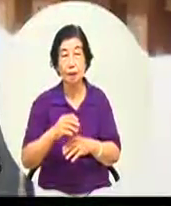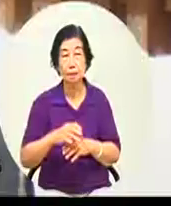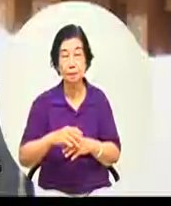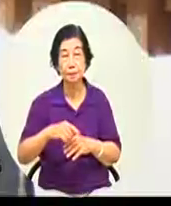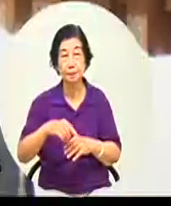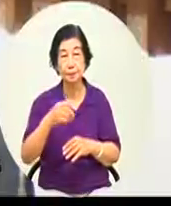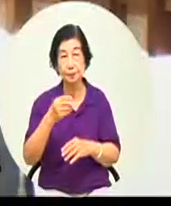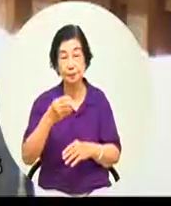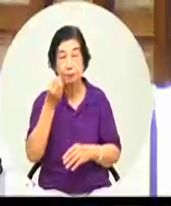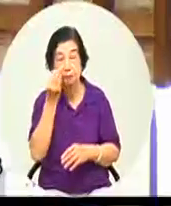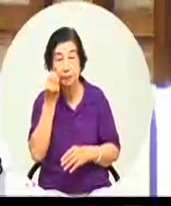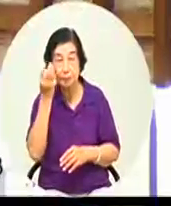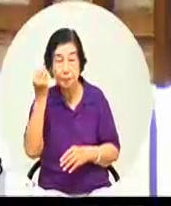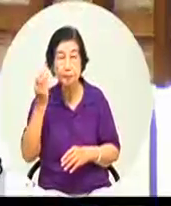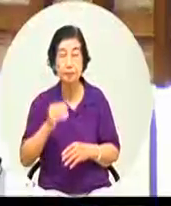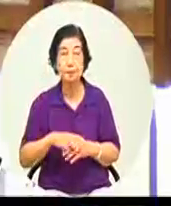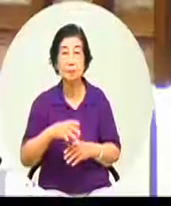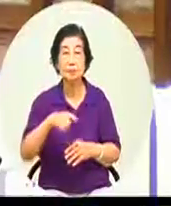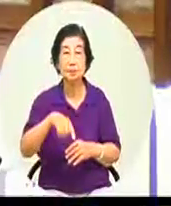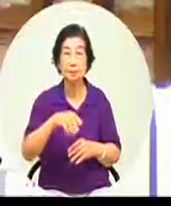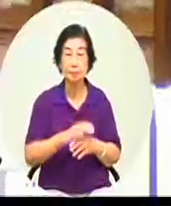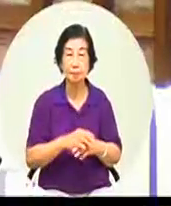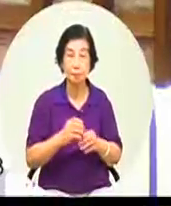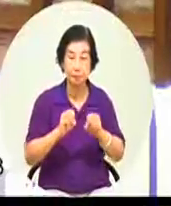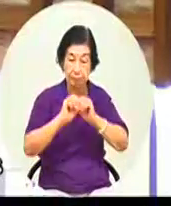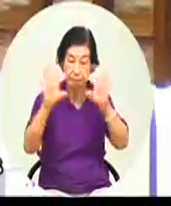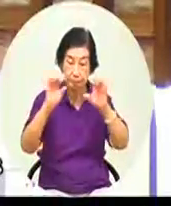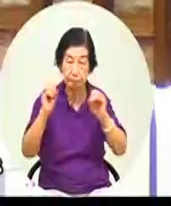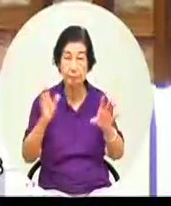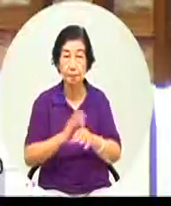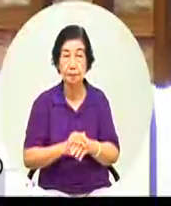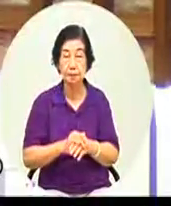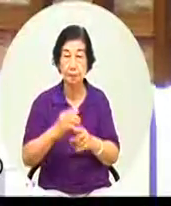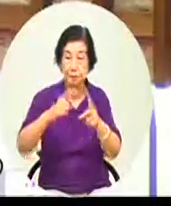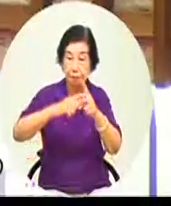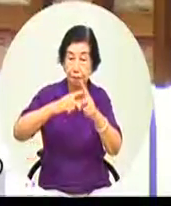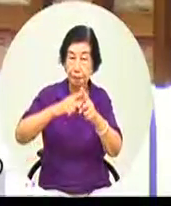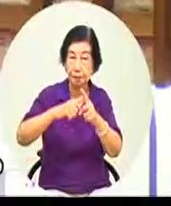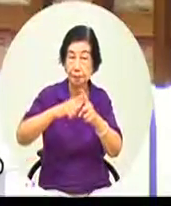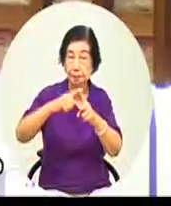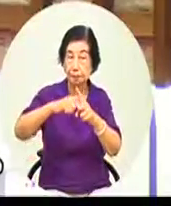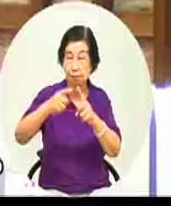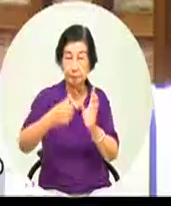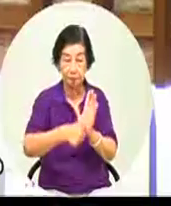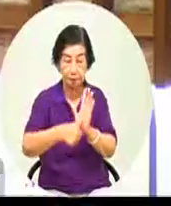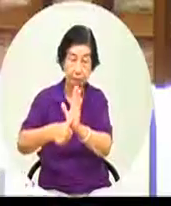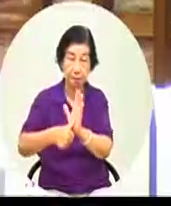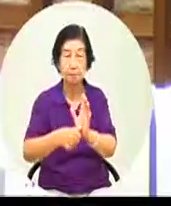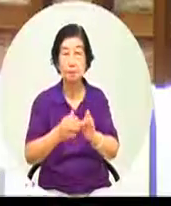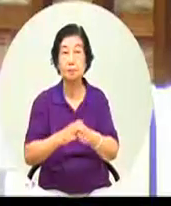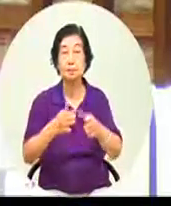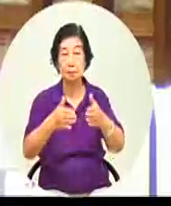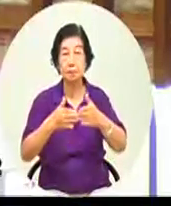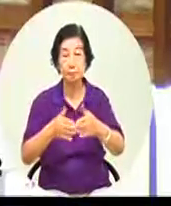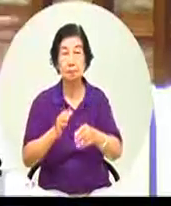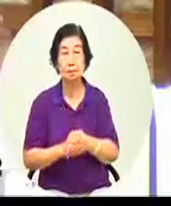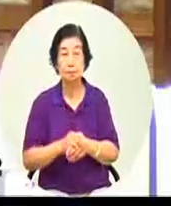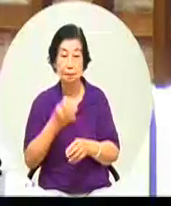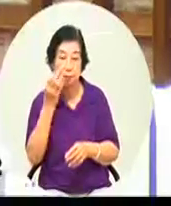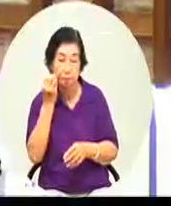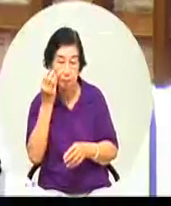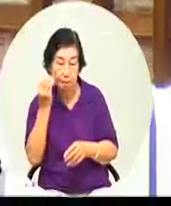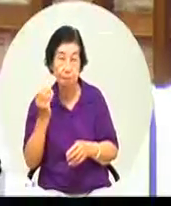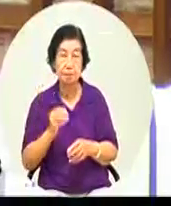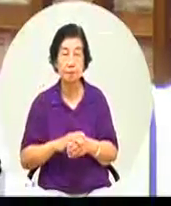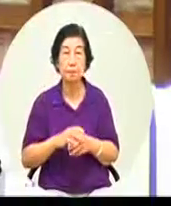是一个，因为我们大家都要提高高雄的知名度啊，国际知名度要将我们这些观光啦地方的